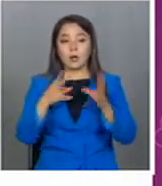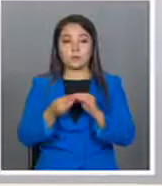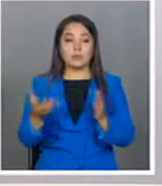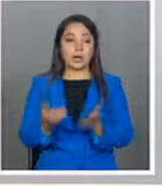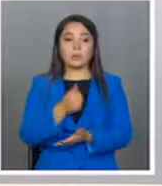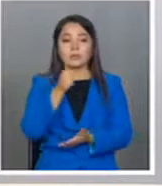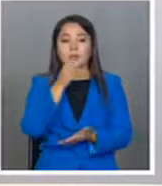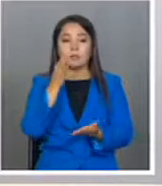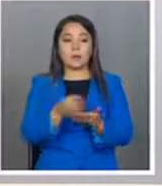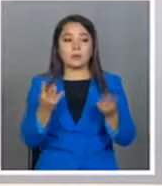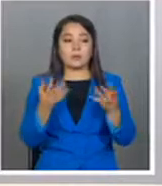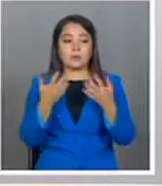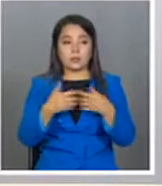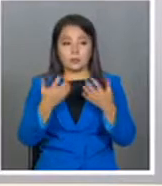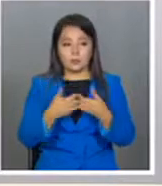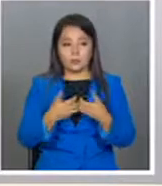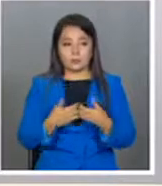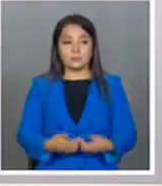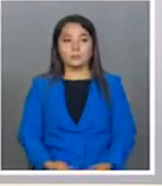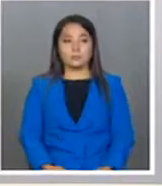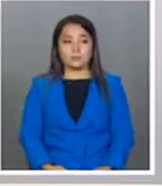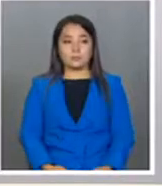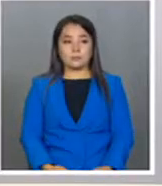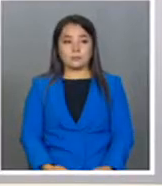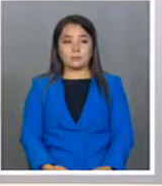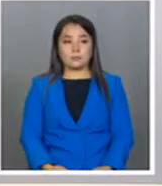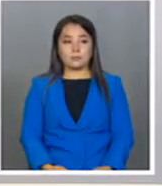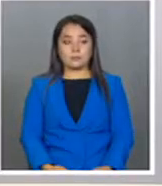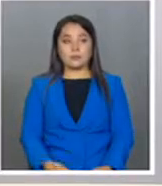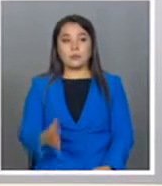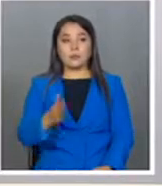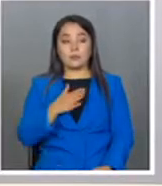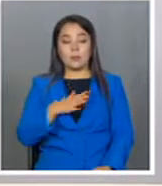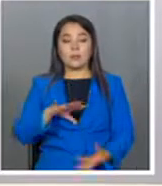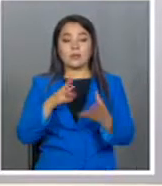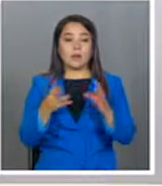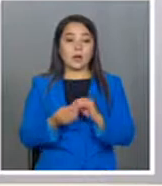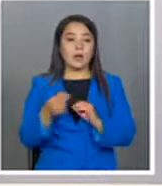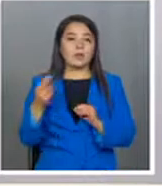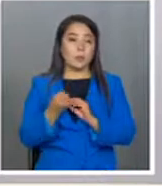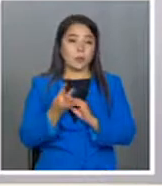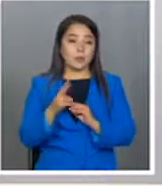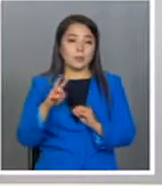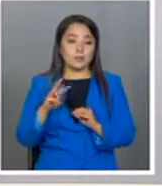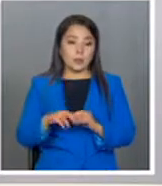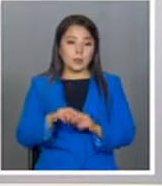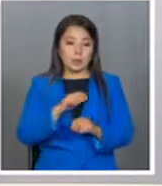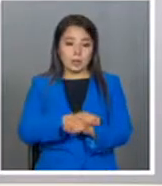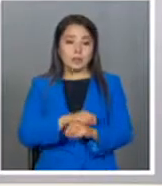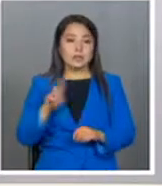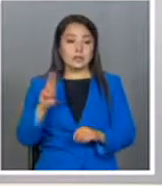білдіреді. Сонымен бізге берілген дөңгелектің диаметрі 12 метр.